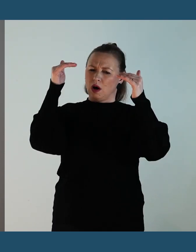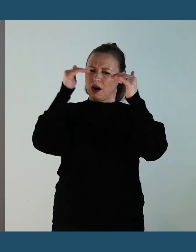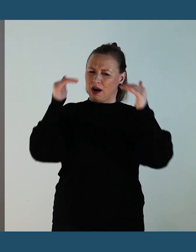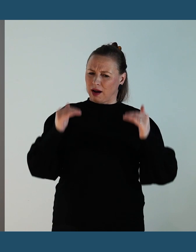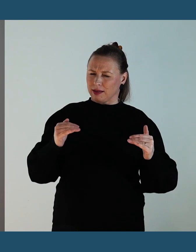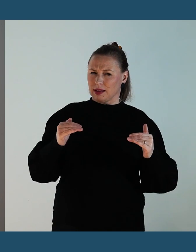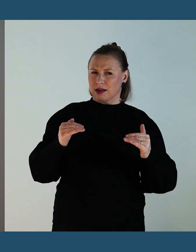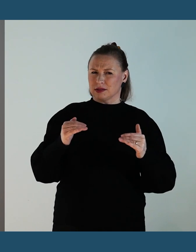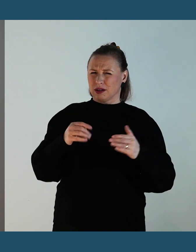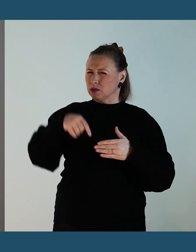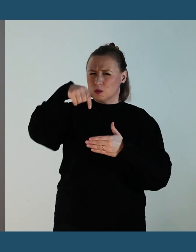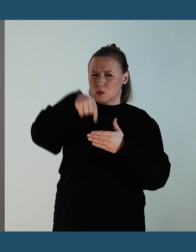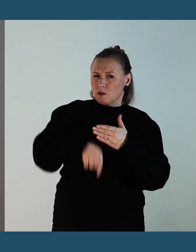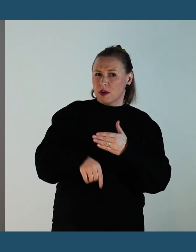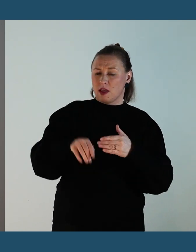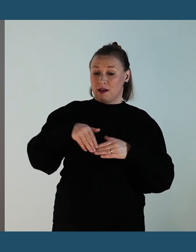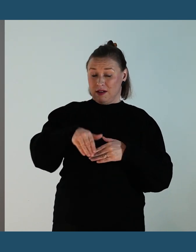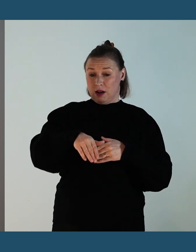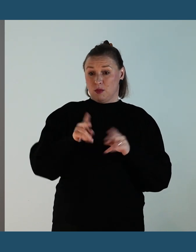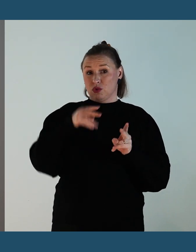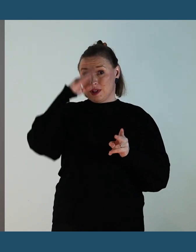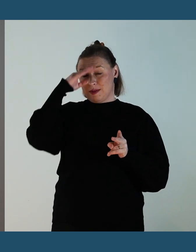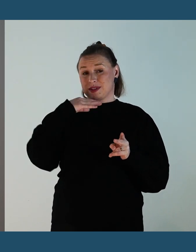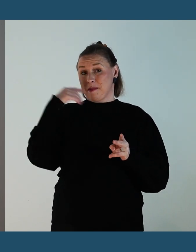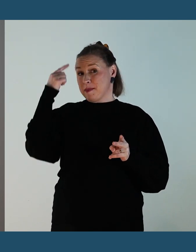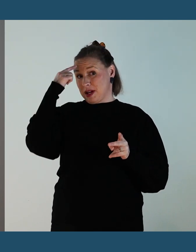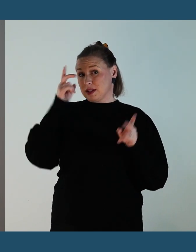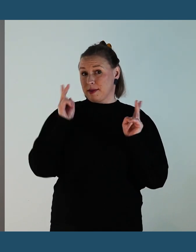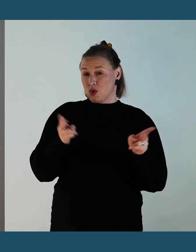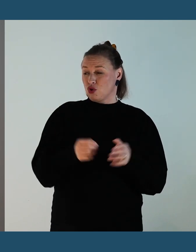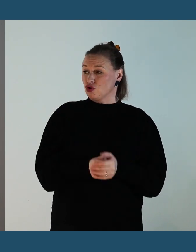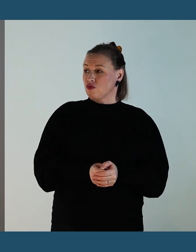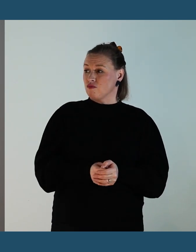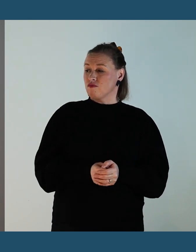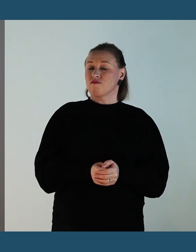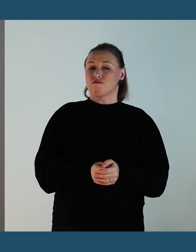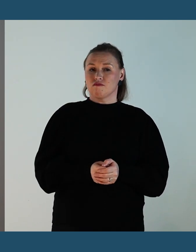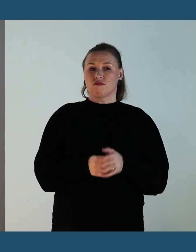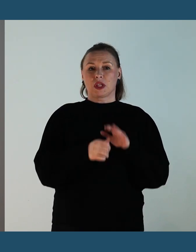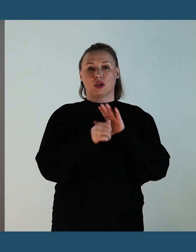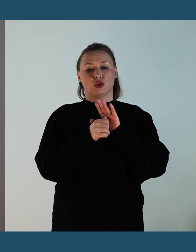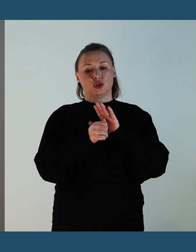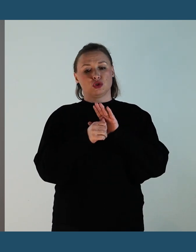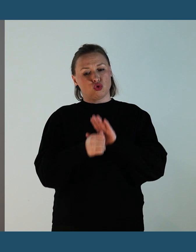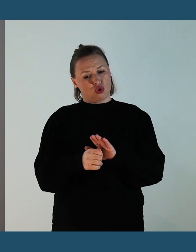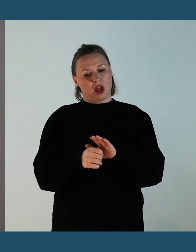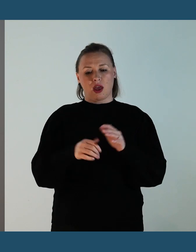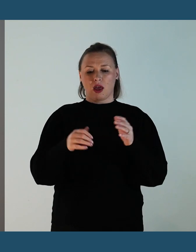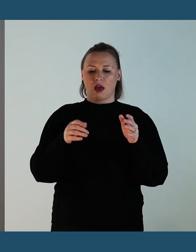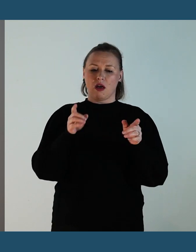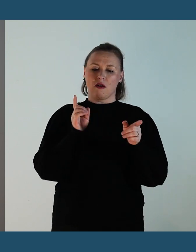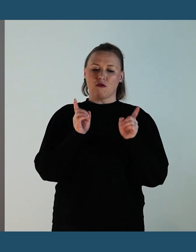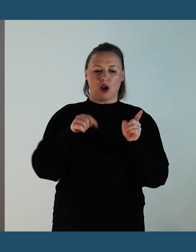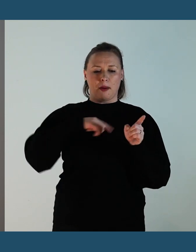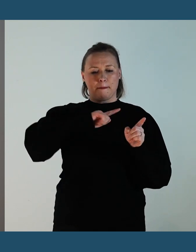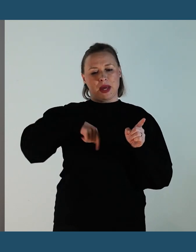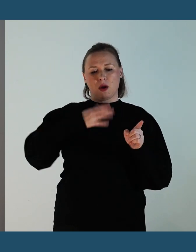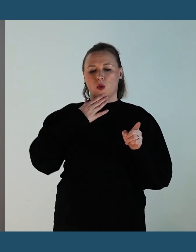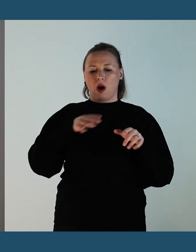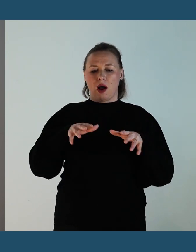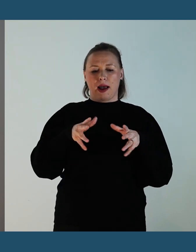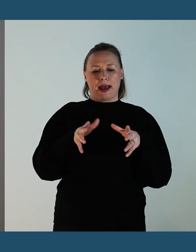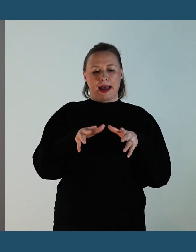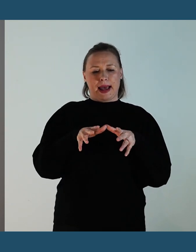mielissä. Että monet sellaiset asiat liittyen syrjintään voi olla sellaisia, mitä me enemmistöihin kuuluvat ihmiset, jotka ei kuulu